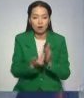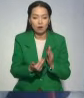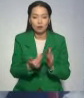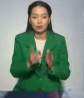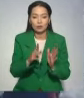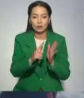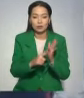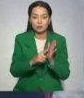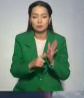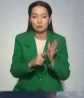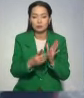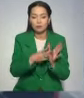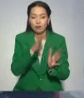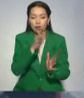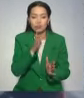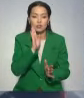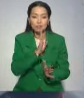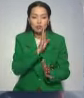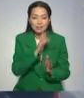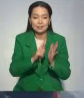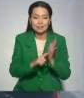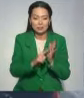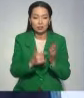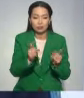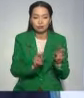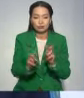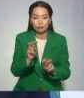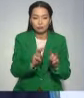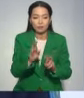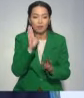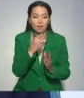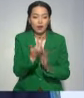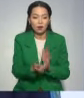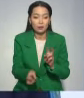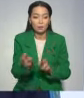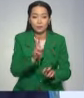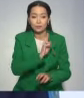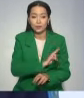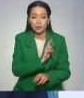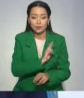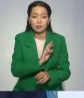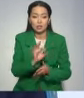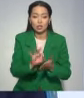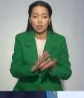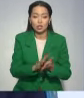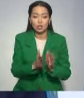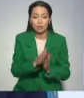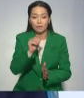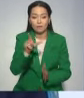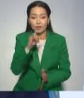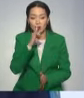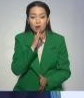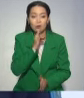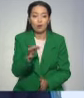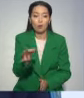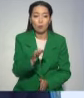72-летняя женщина сейчас поиски ее тела ведут водолазы работают подразделения Департамента по чрезвычайным ситуациям восточно-казахстанской